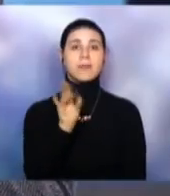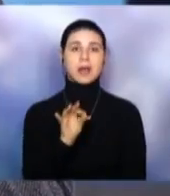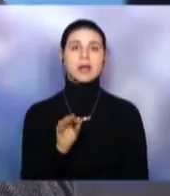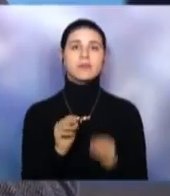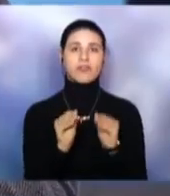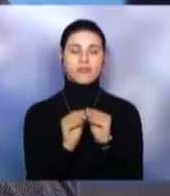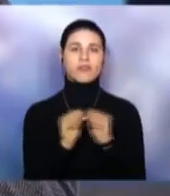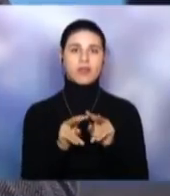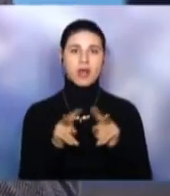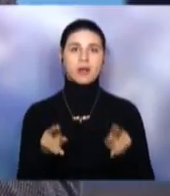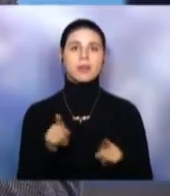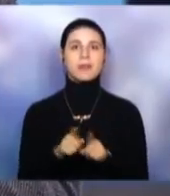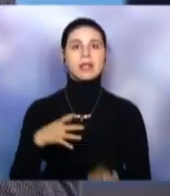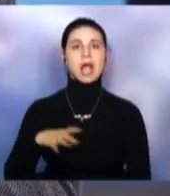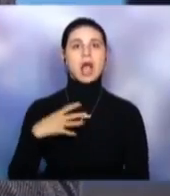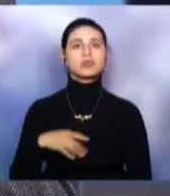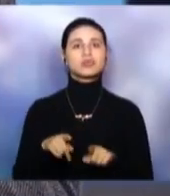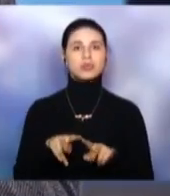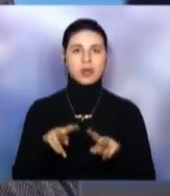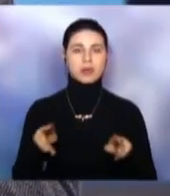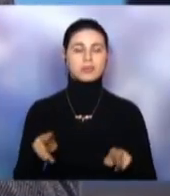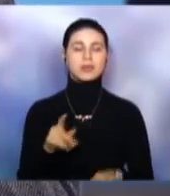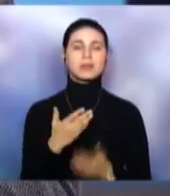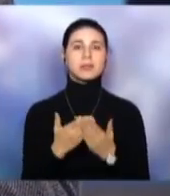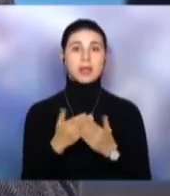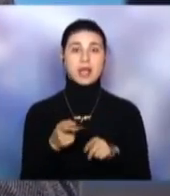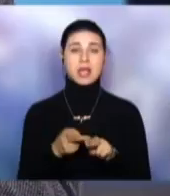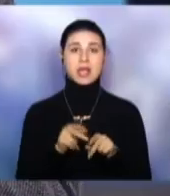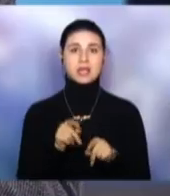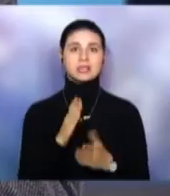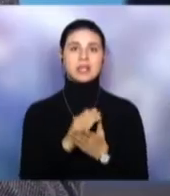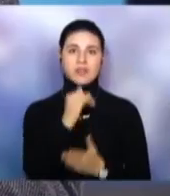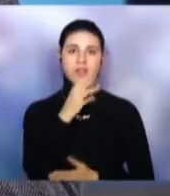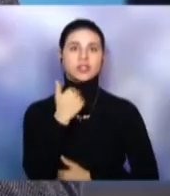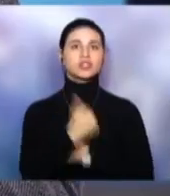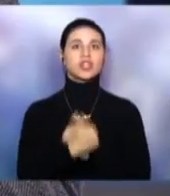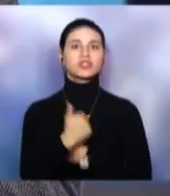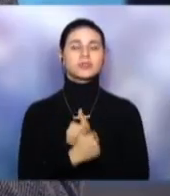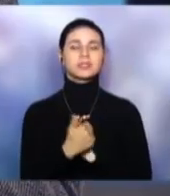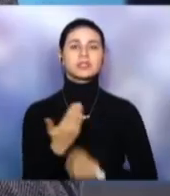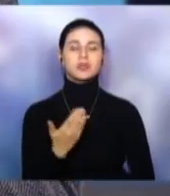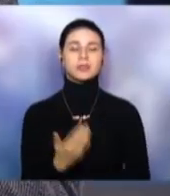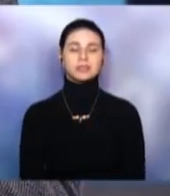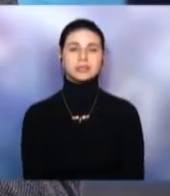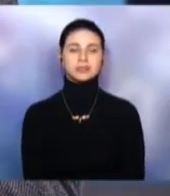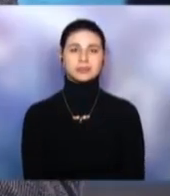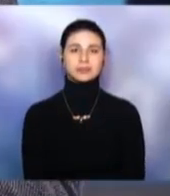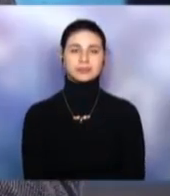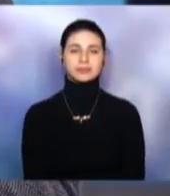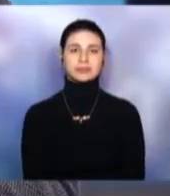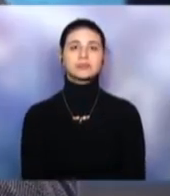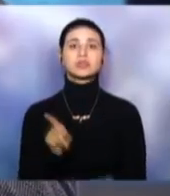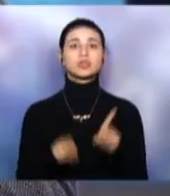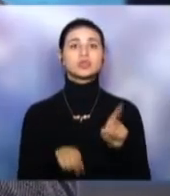მიესადაგება ქართულ რეალობას, იმიტომ რომ ეს რეალურად გახლავთ მარათონი, რომელსაც